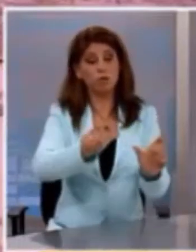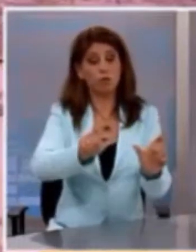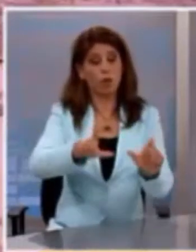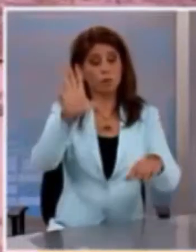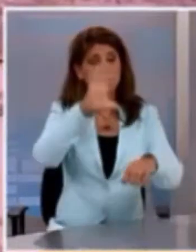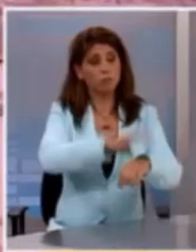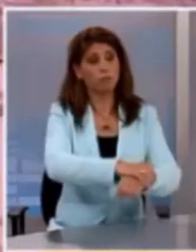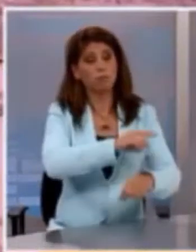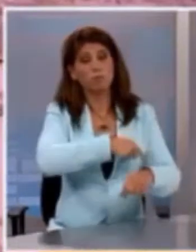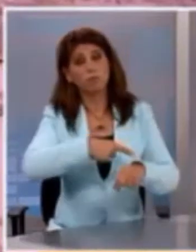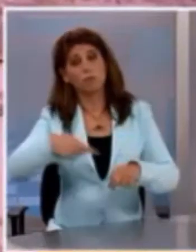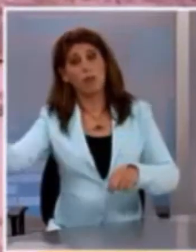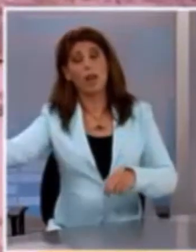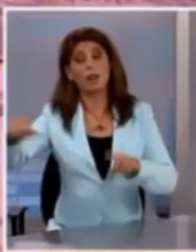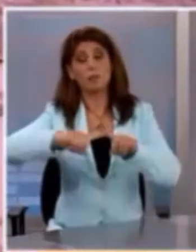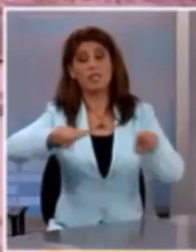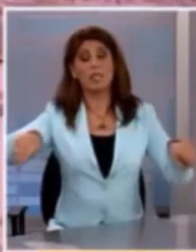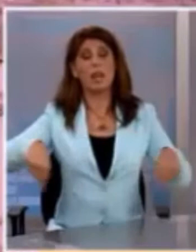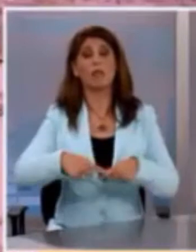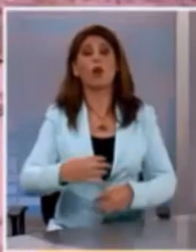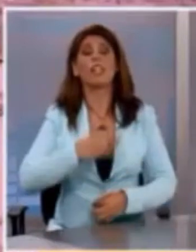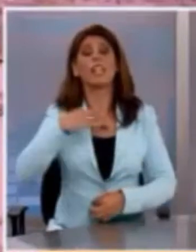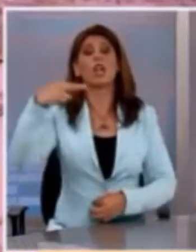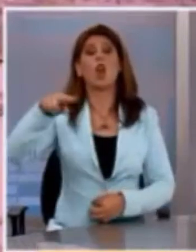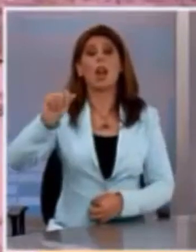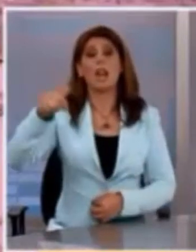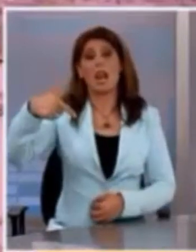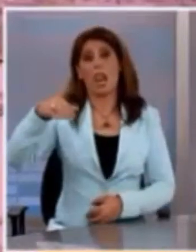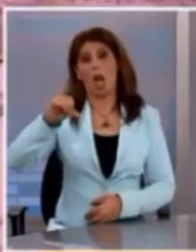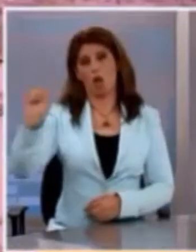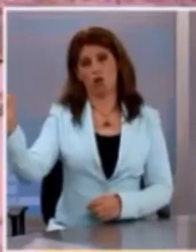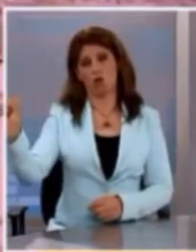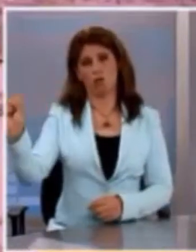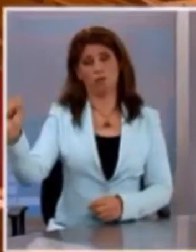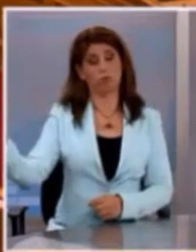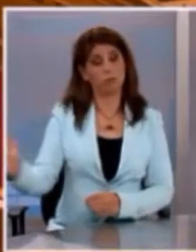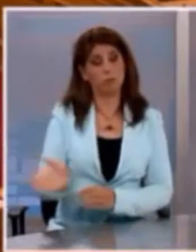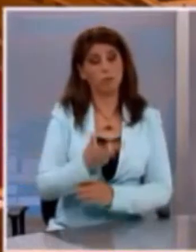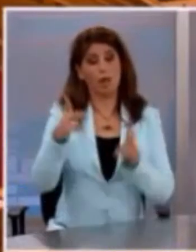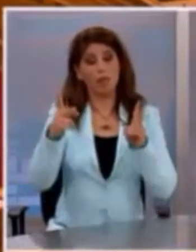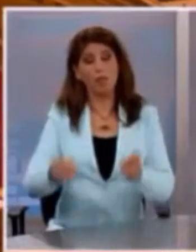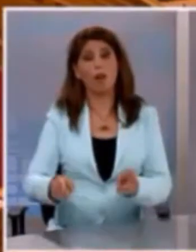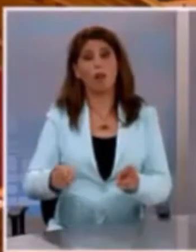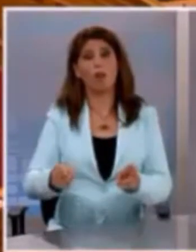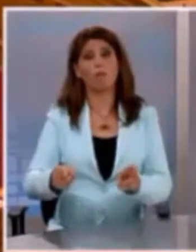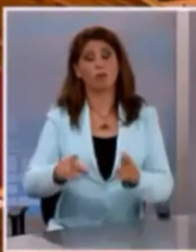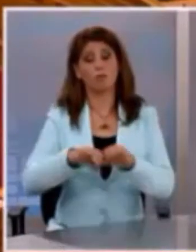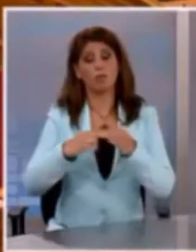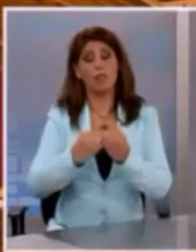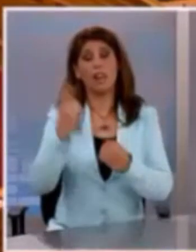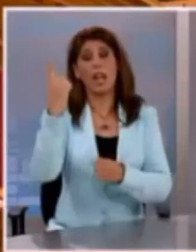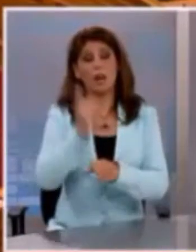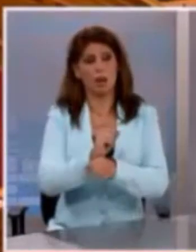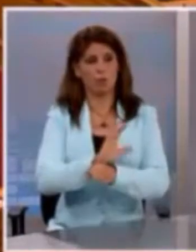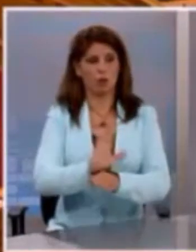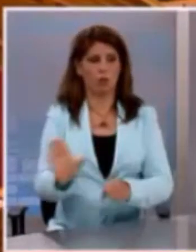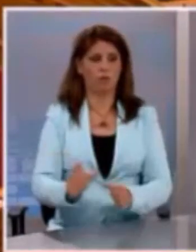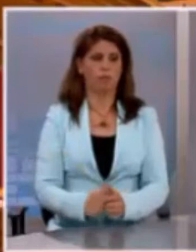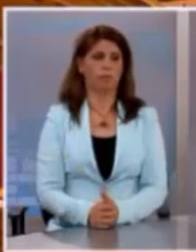πολύ να απομακρυνθεί ο κύριος Λαγός από την αίθουσα. Διακόπτω τη συνεδρίαση για ένα λεπτό.